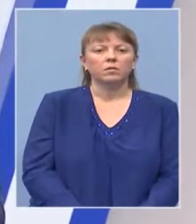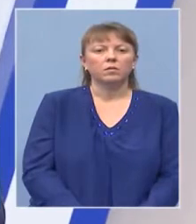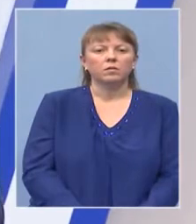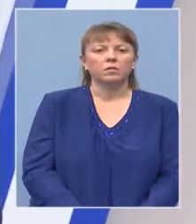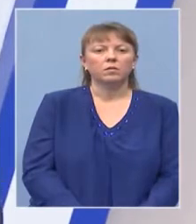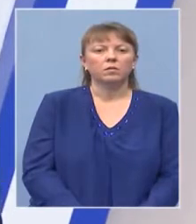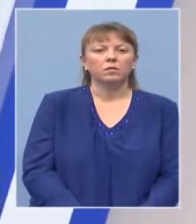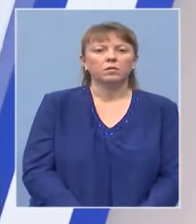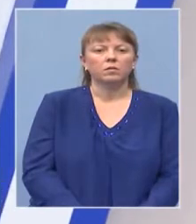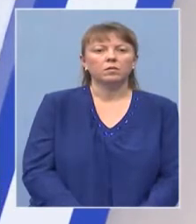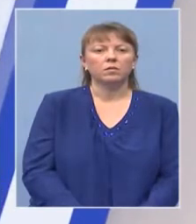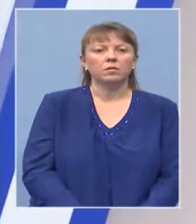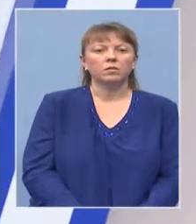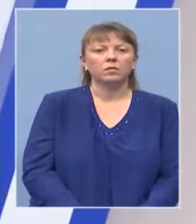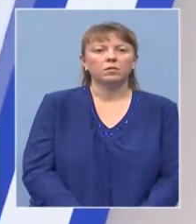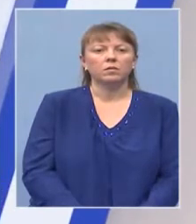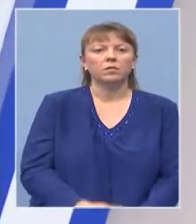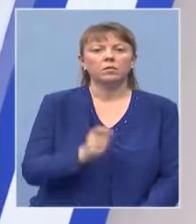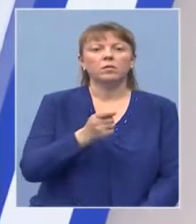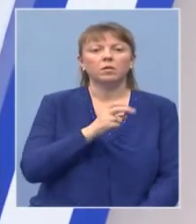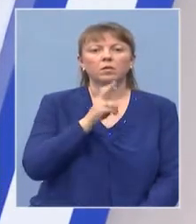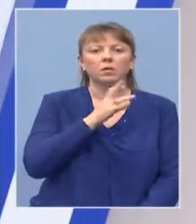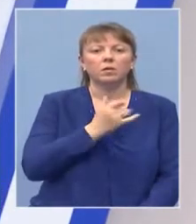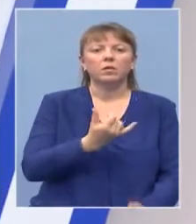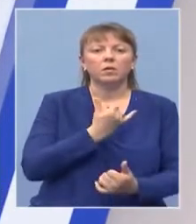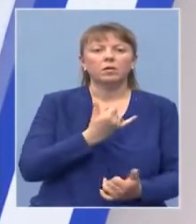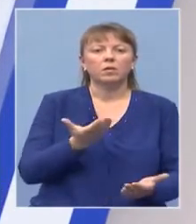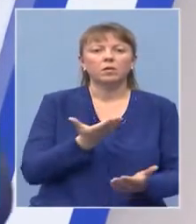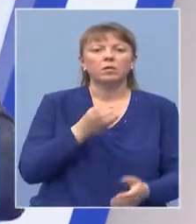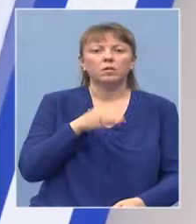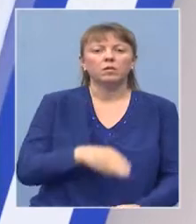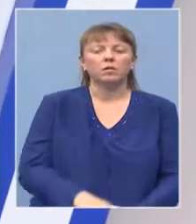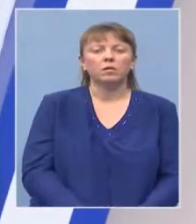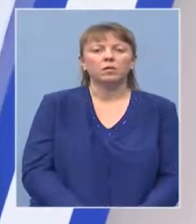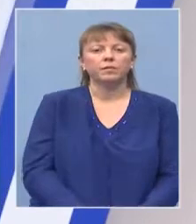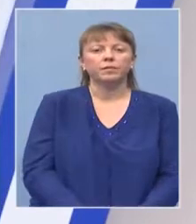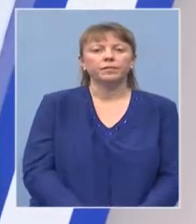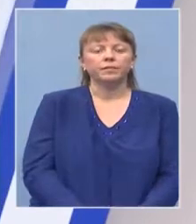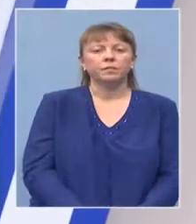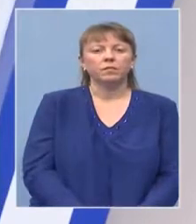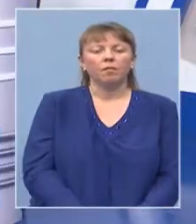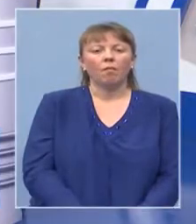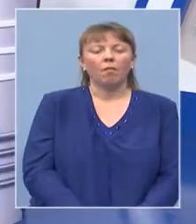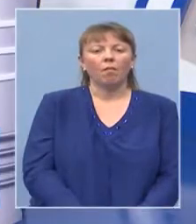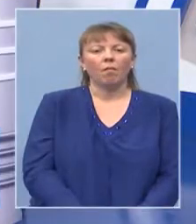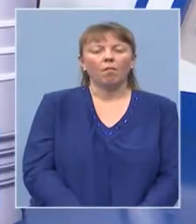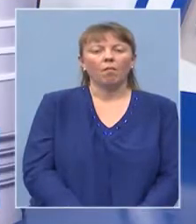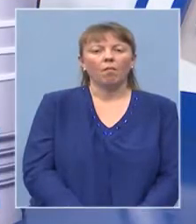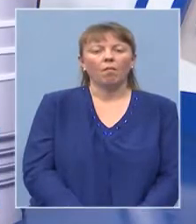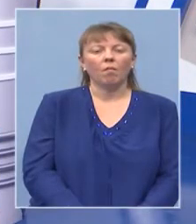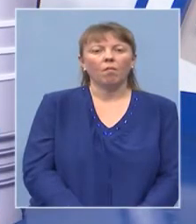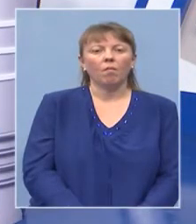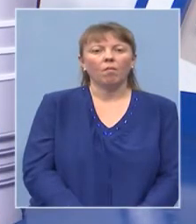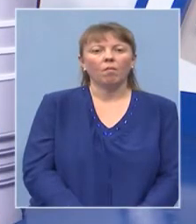начинаем. Какие ключевые государственные услуги вы оказываете и в каких форматах? На сегодняшний день госкорпорация